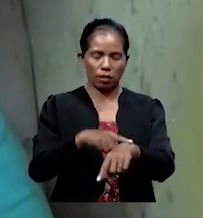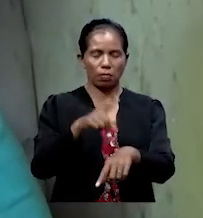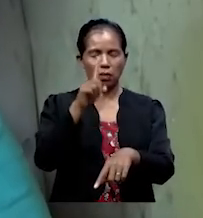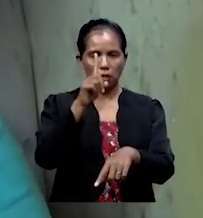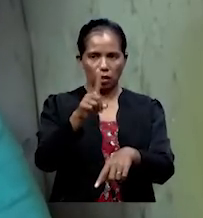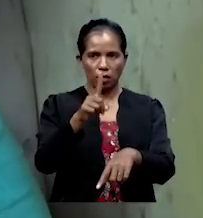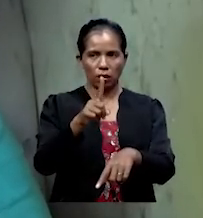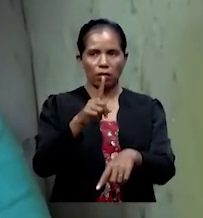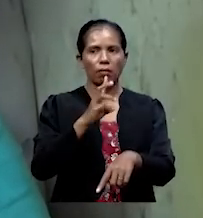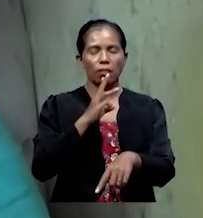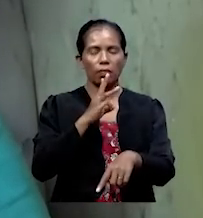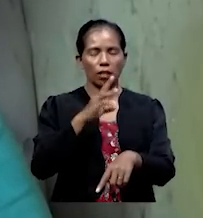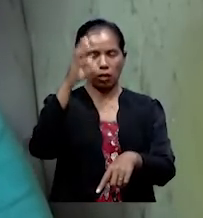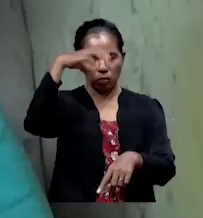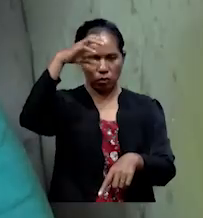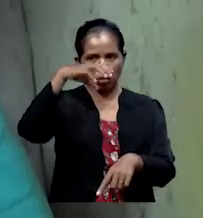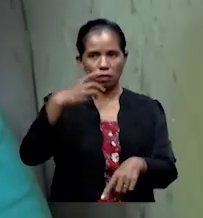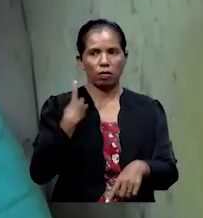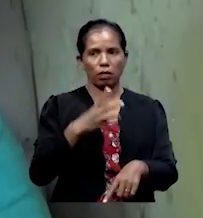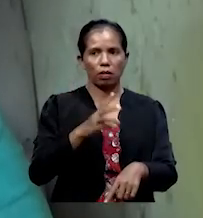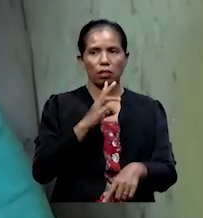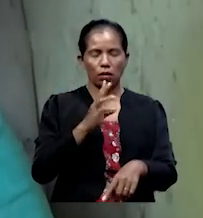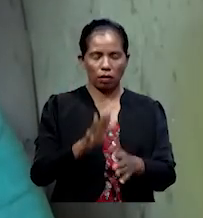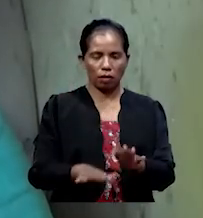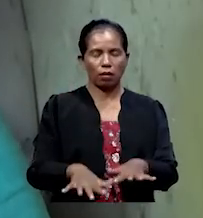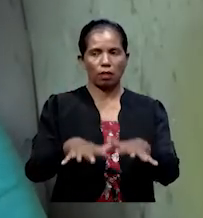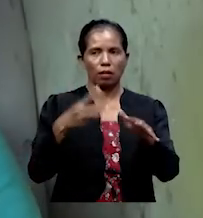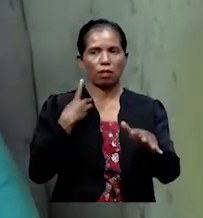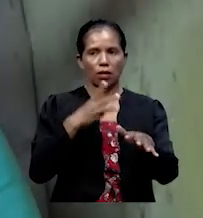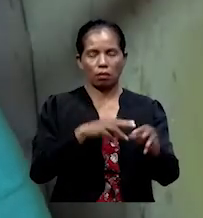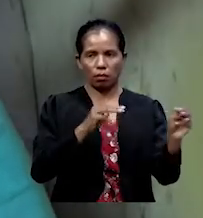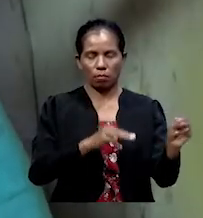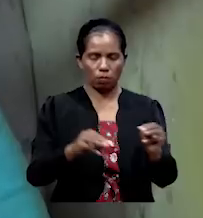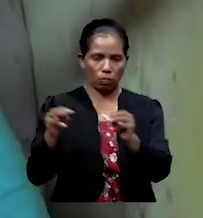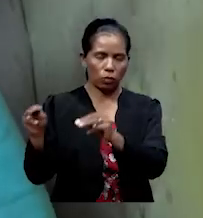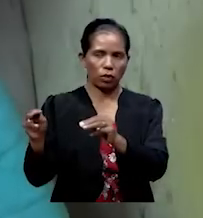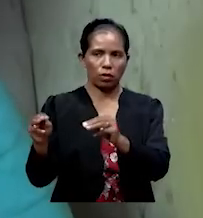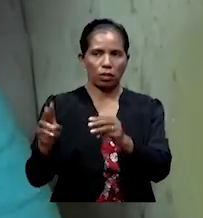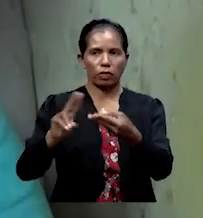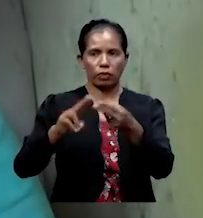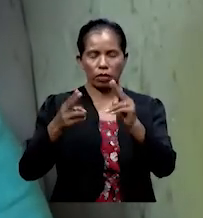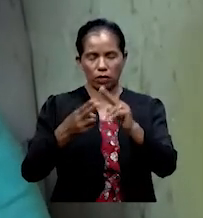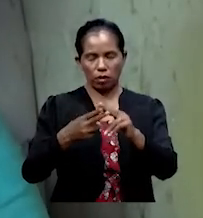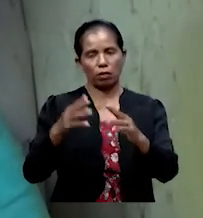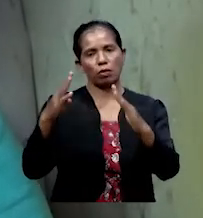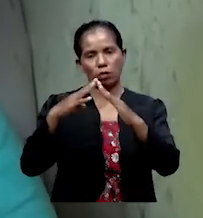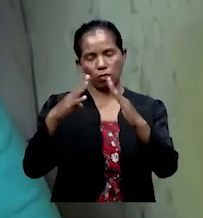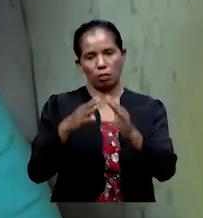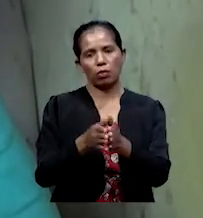be benaliu nansa udah nansa ne ansa tahu mos ami amos ne ami evakuat ya ba dizino isorni uma